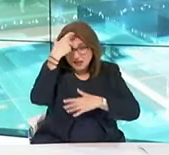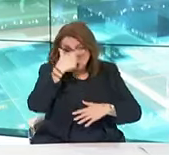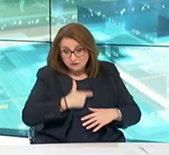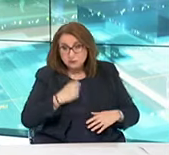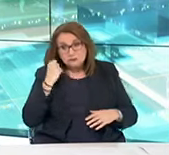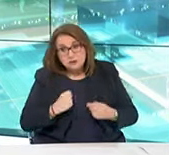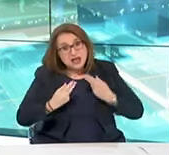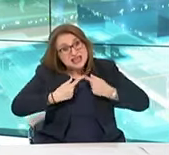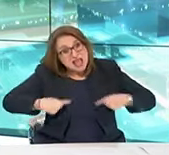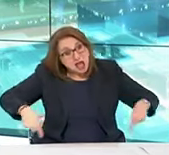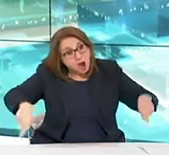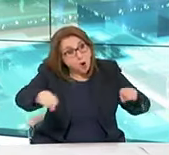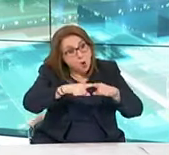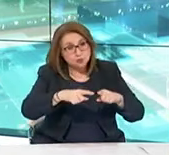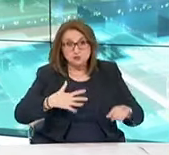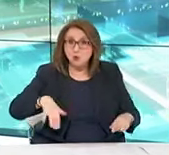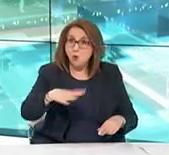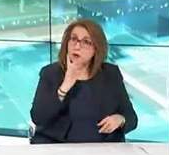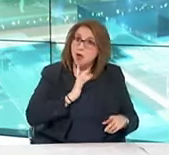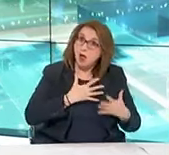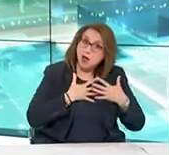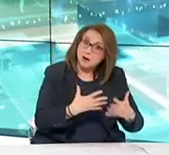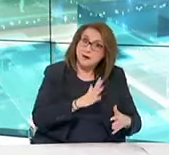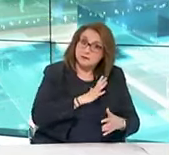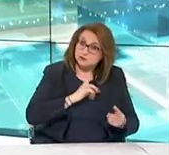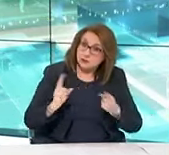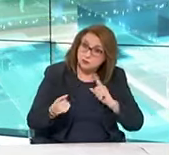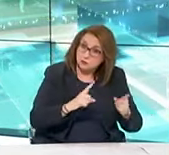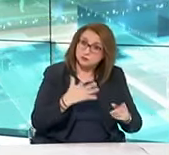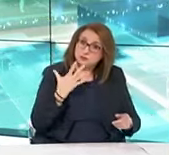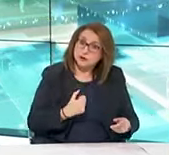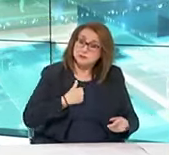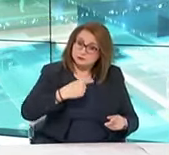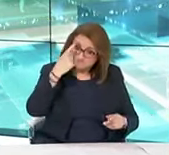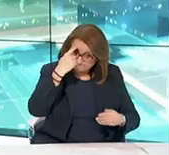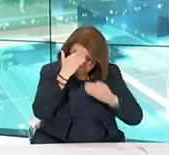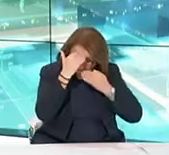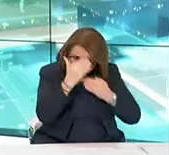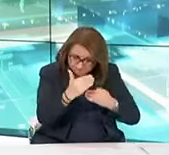ανθρωπιά και το φιλότιμο για να τα καταφέρουμε. Σας ευχαριστώ πολύ.